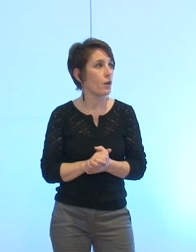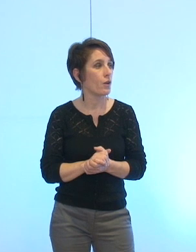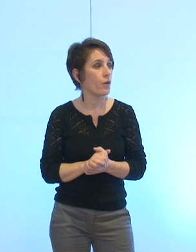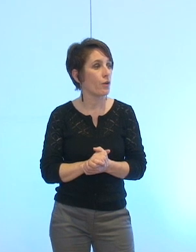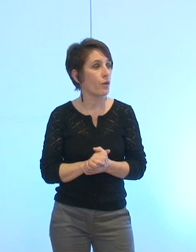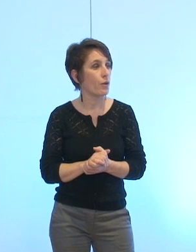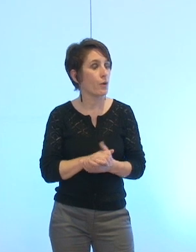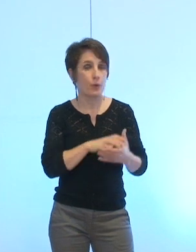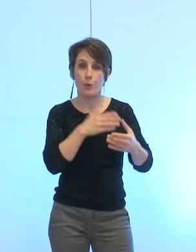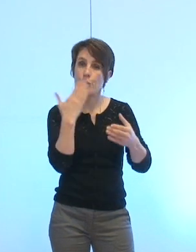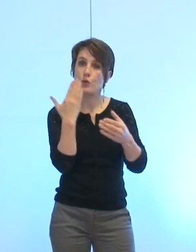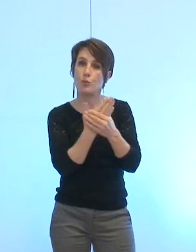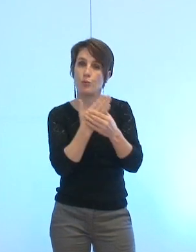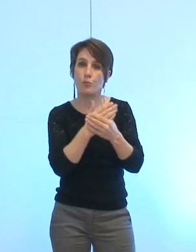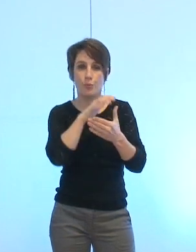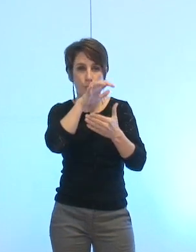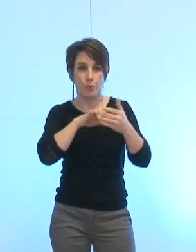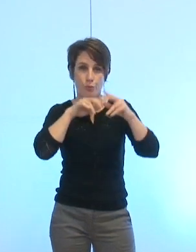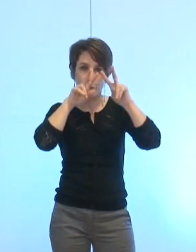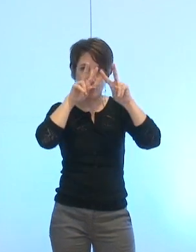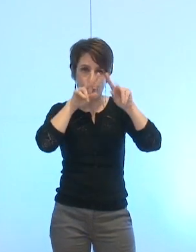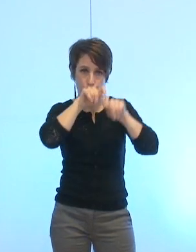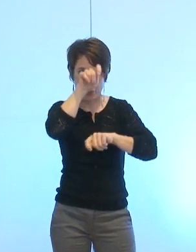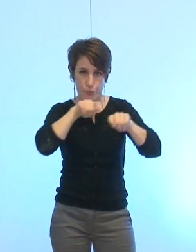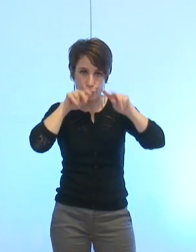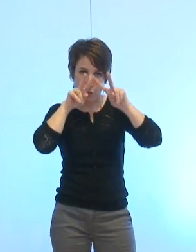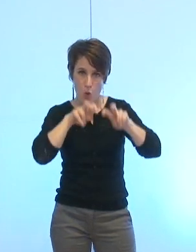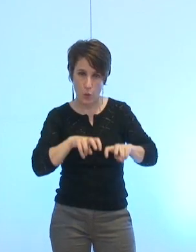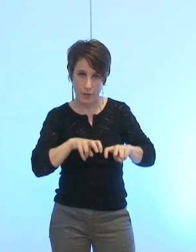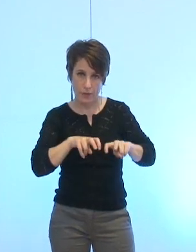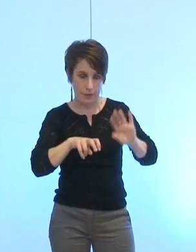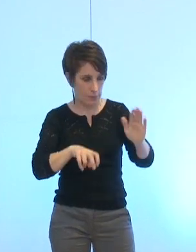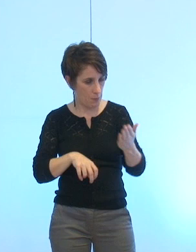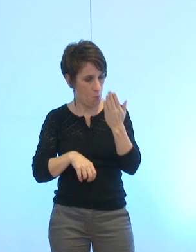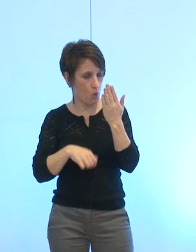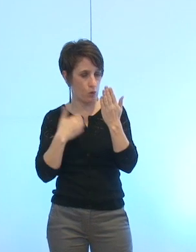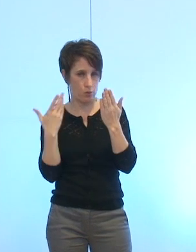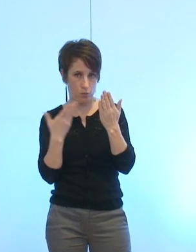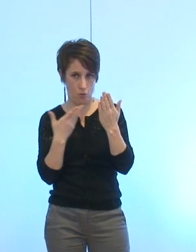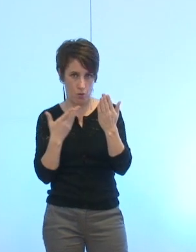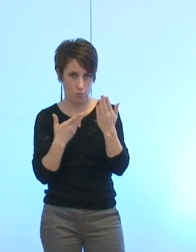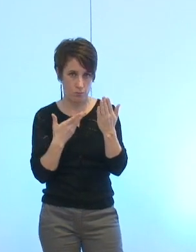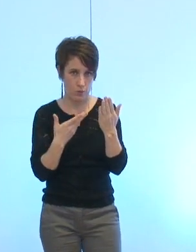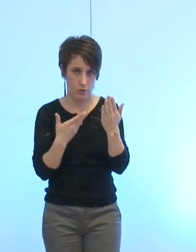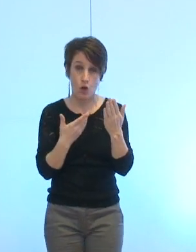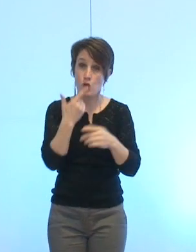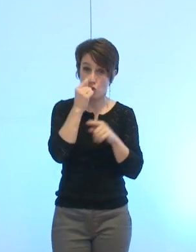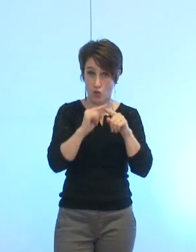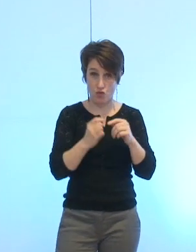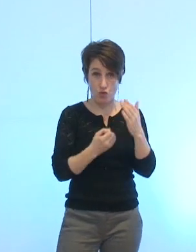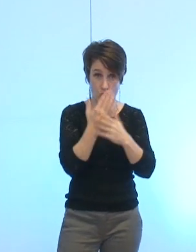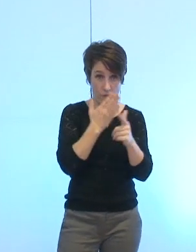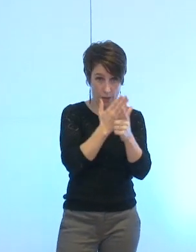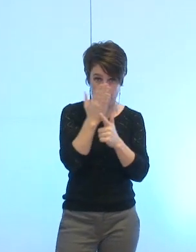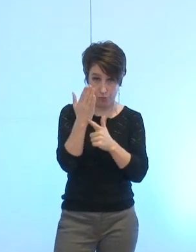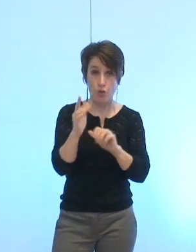audit cette rétrospective c'est un effet nouveau deux effets nouveaux un